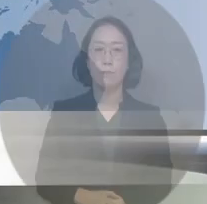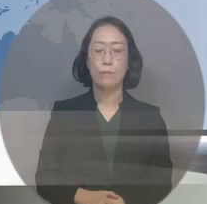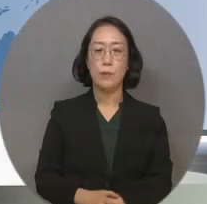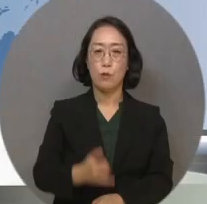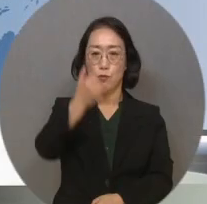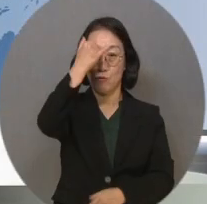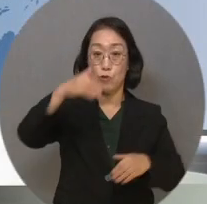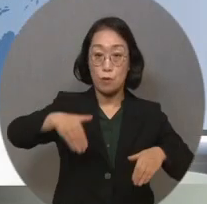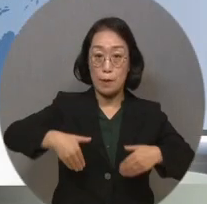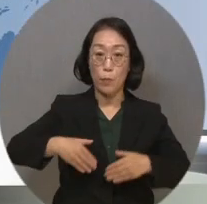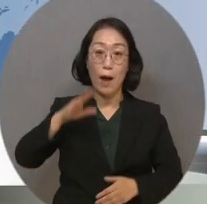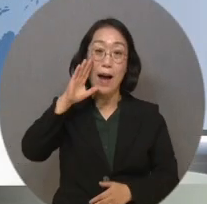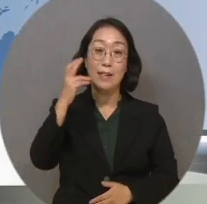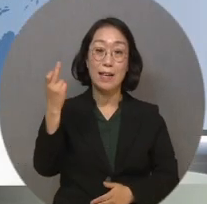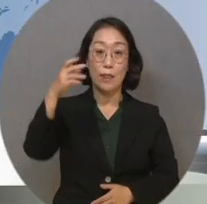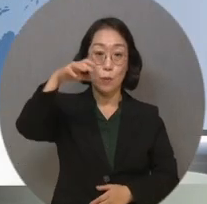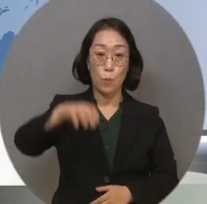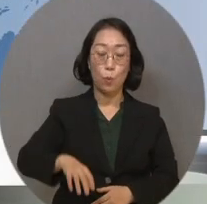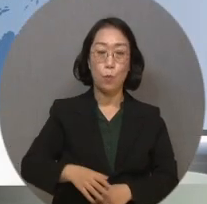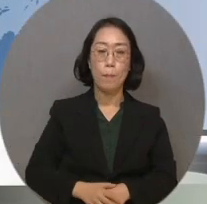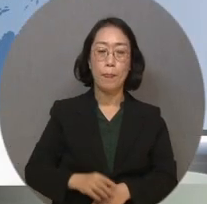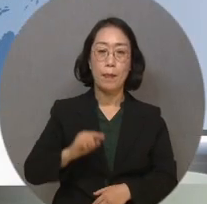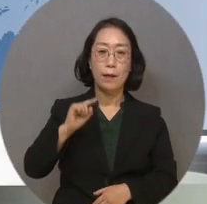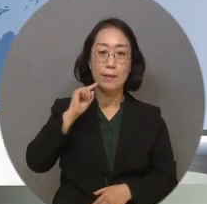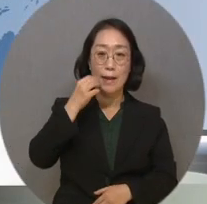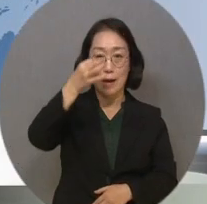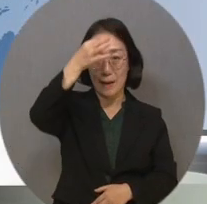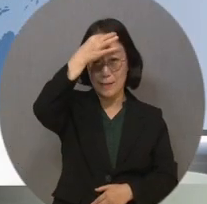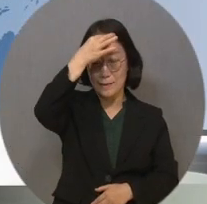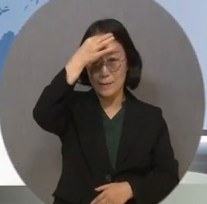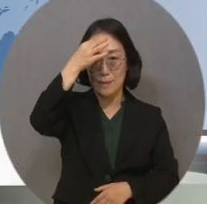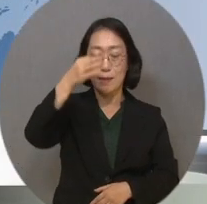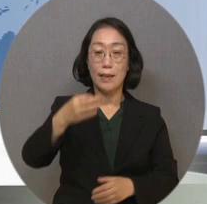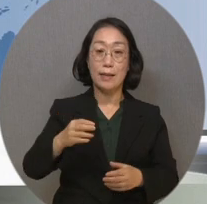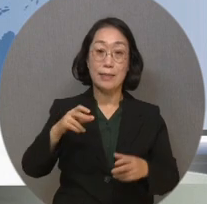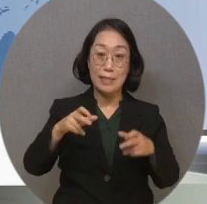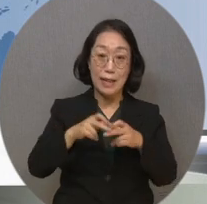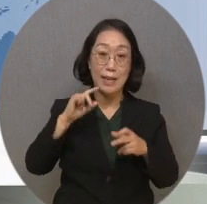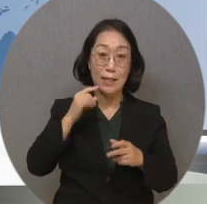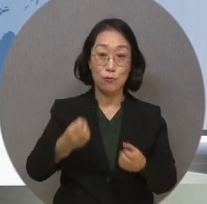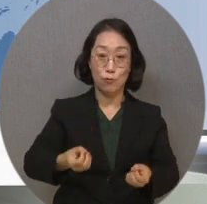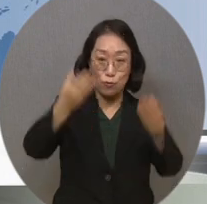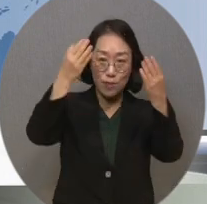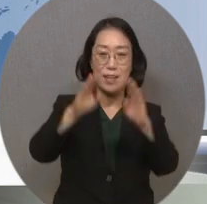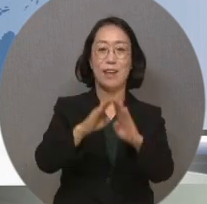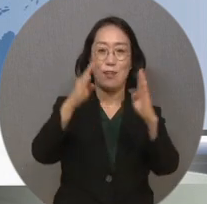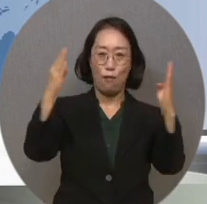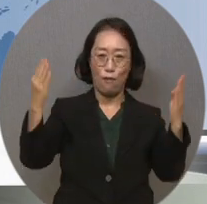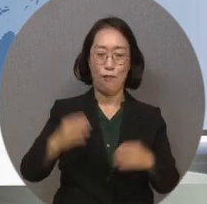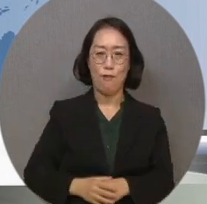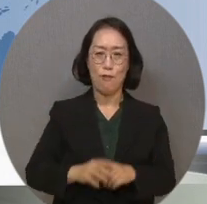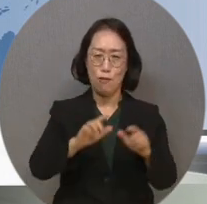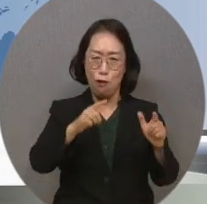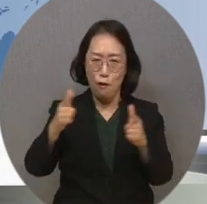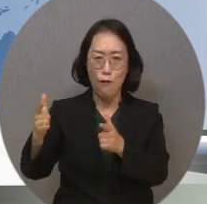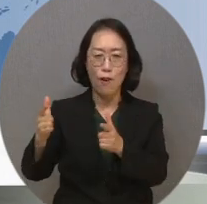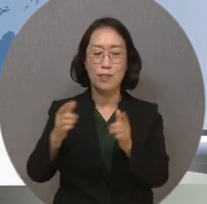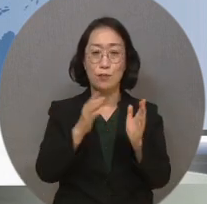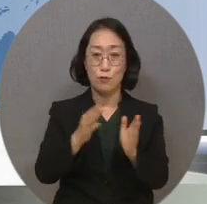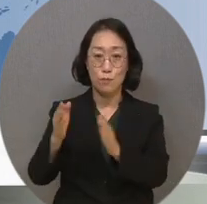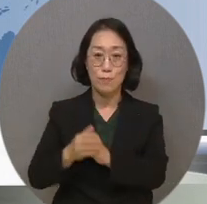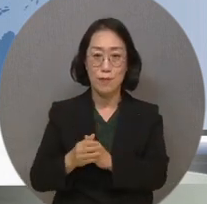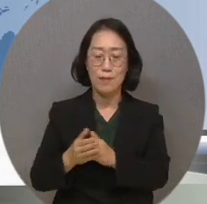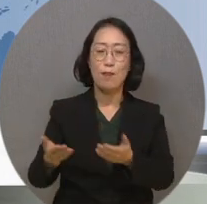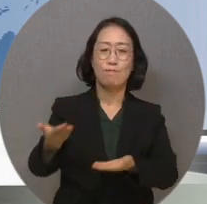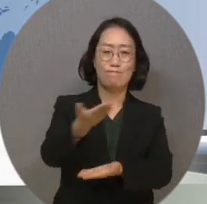충청남도 아산시가 2023 아트밸리 아산 장애인 예술제를 개최했습니다 다체로운 무대로 관객들과